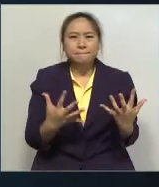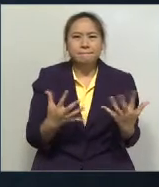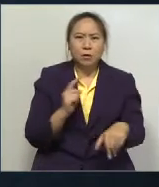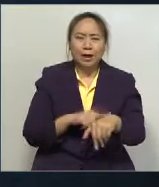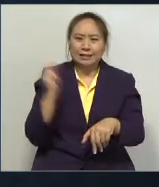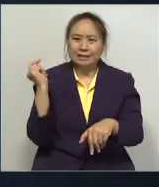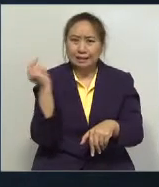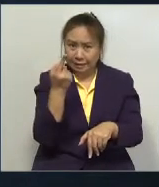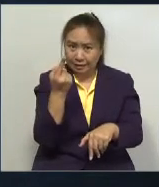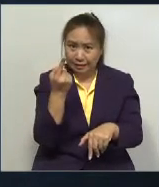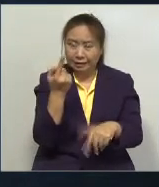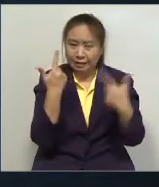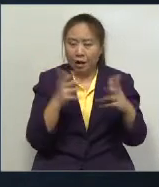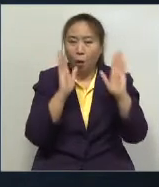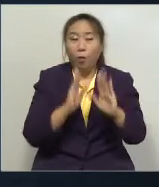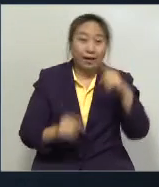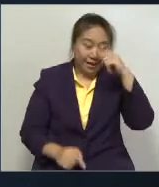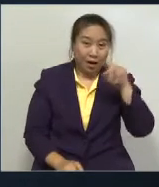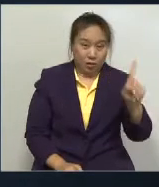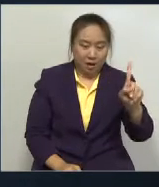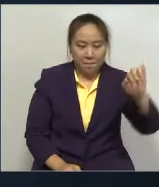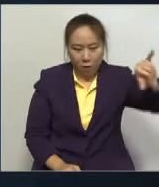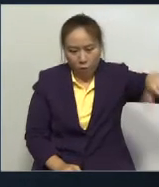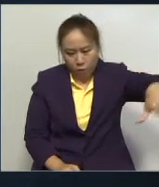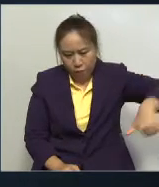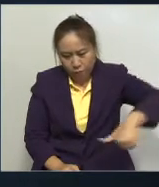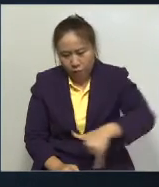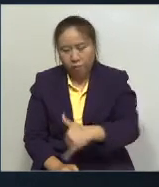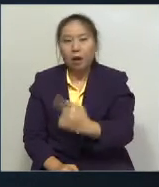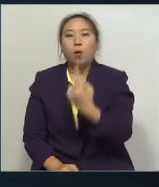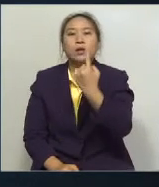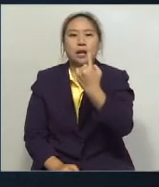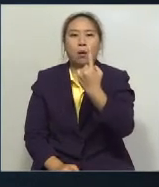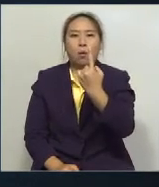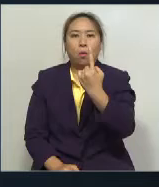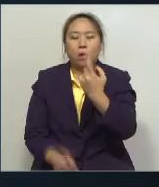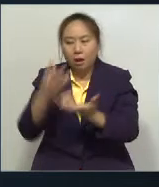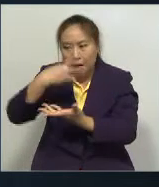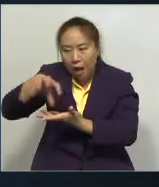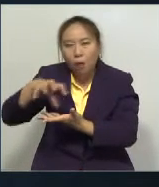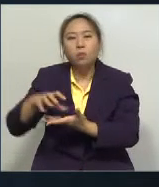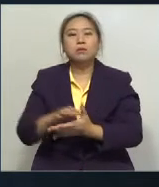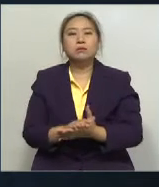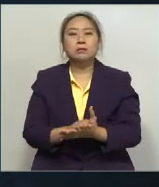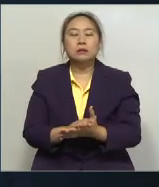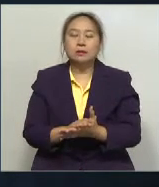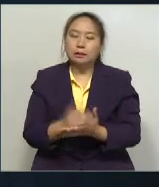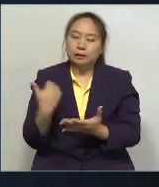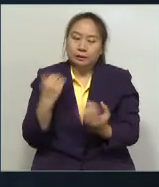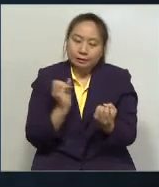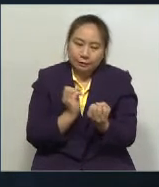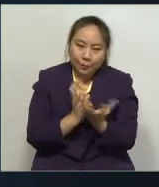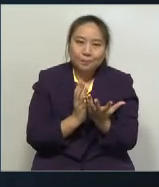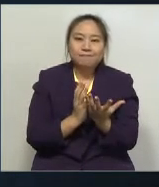ดดี้ก็ดำกลับมาที่โถง3คนเดียวแล้วแจ้งว่าเกิดเหตุไม่ดีขึ้นนะ